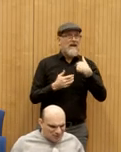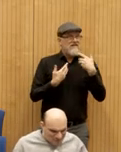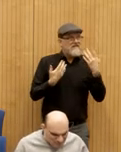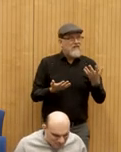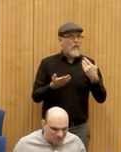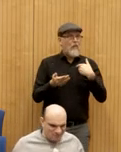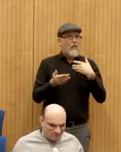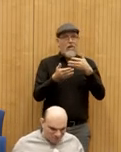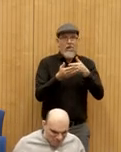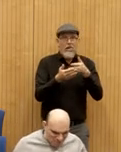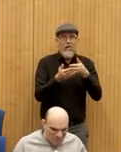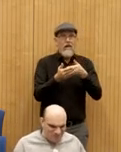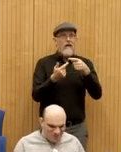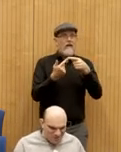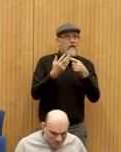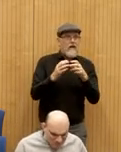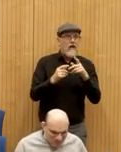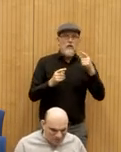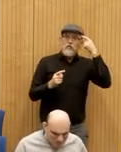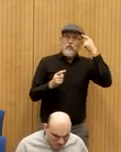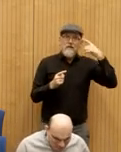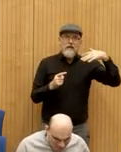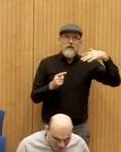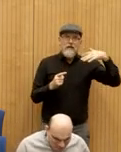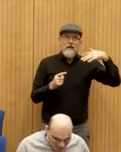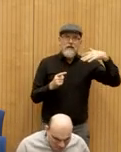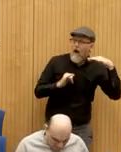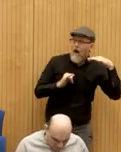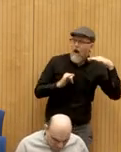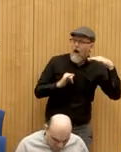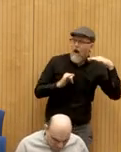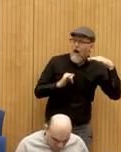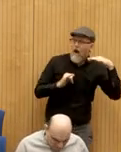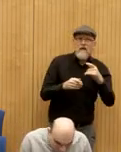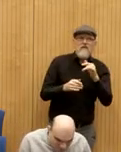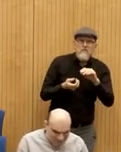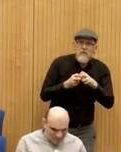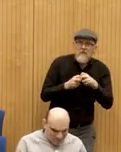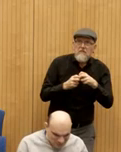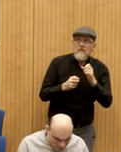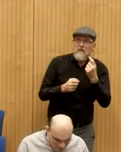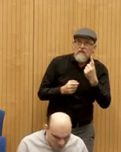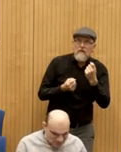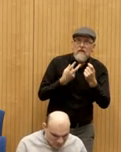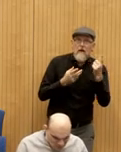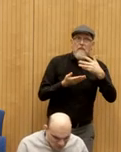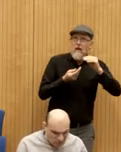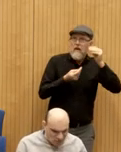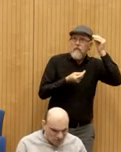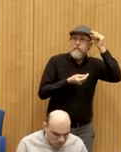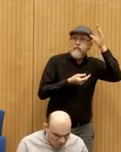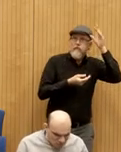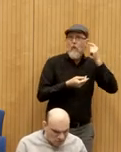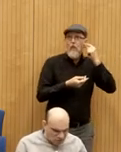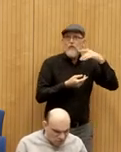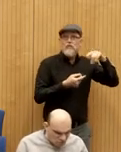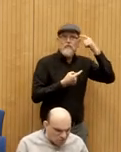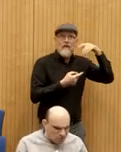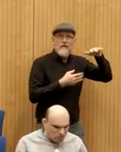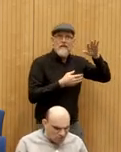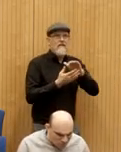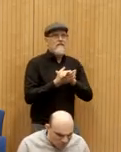Interesse. Mensch, das ist bestimmt eine Frage, die viele hier interessiert. Wie reagieren die Studierenden? Was sind die